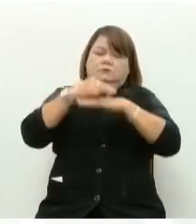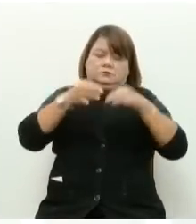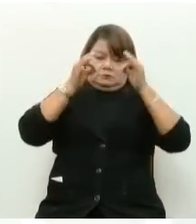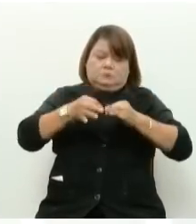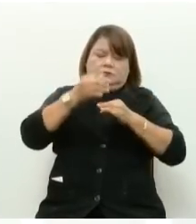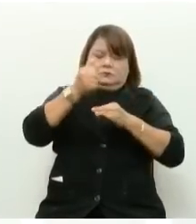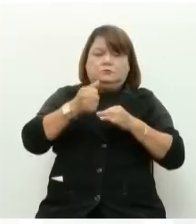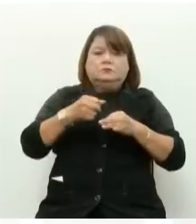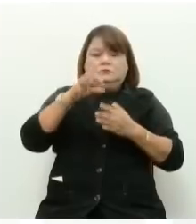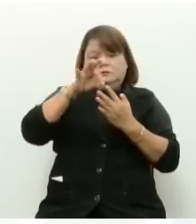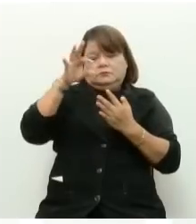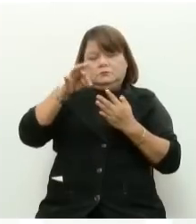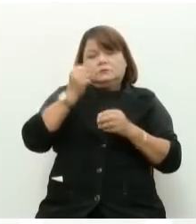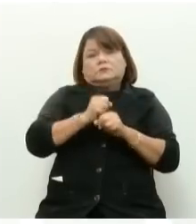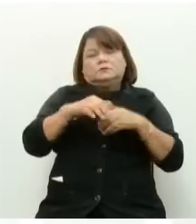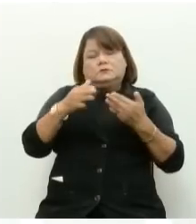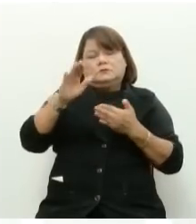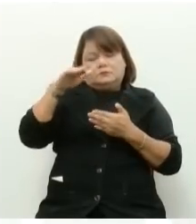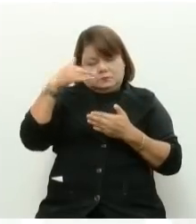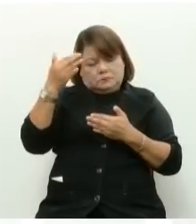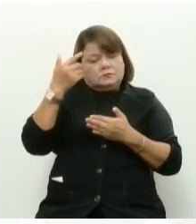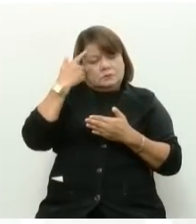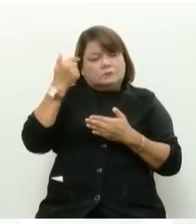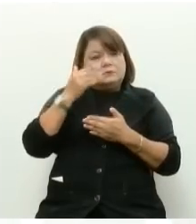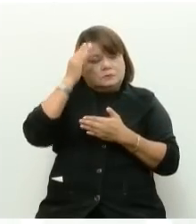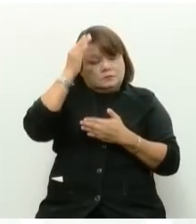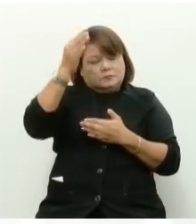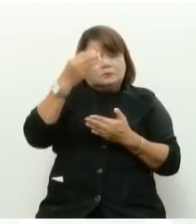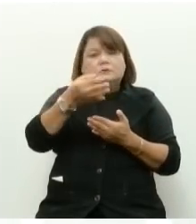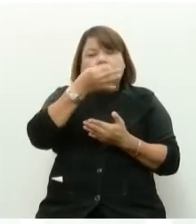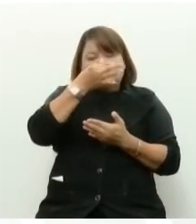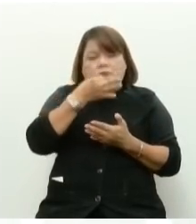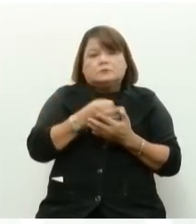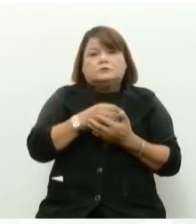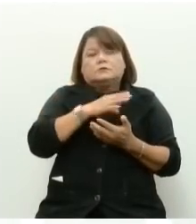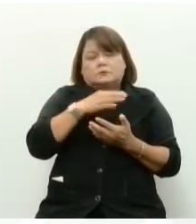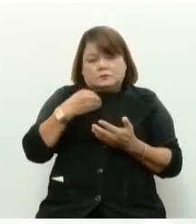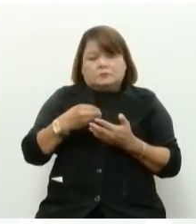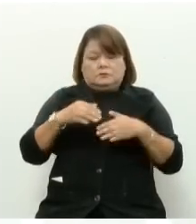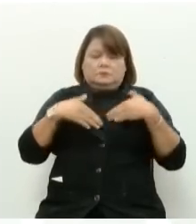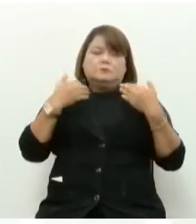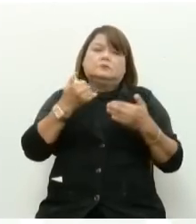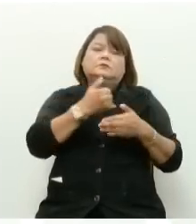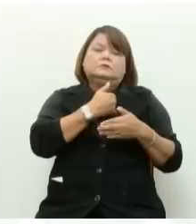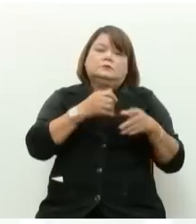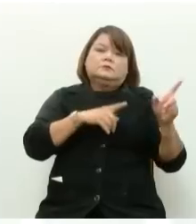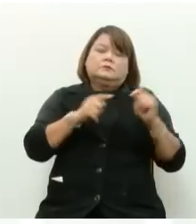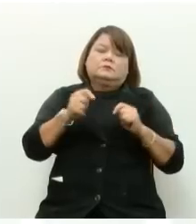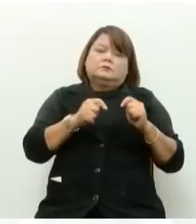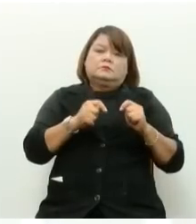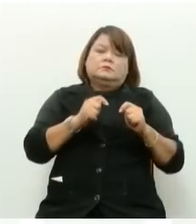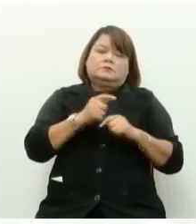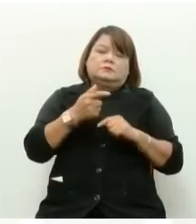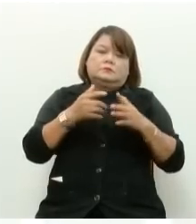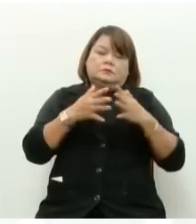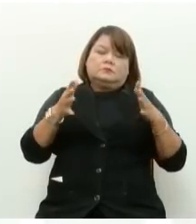ราจะเลือกทำอย่างไรก่อนนะคะเพื่อความก้าวหน้าทางวิชาชีพแล้วก็ความสบายใจว่าเตรียมงานกันมาเนิ่นนาน